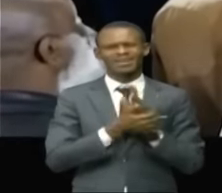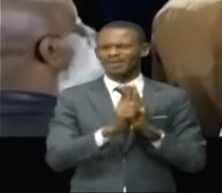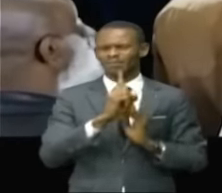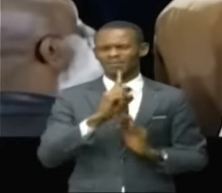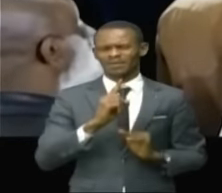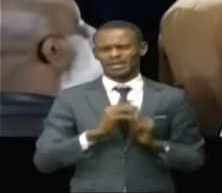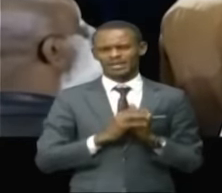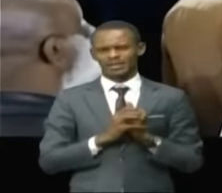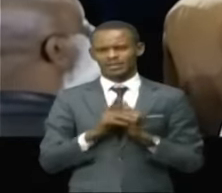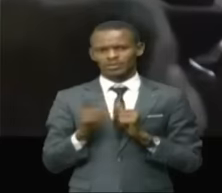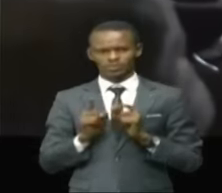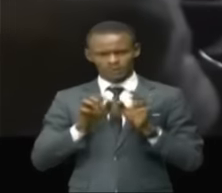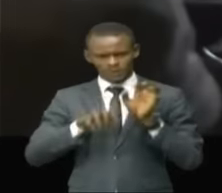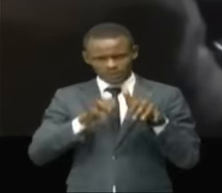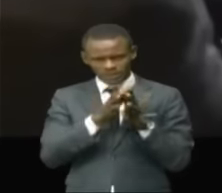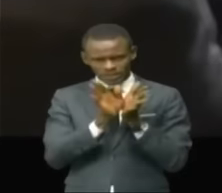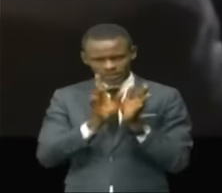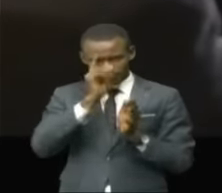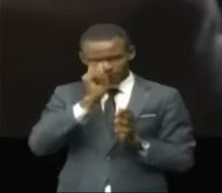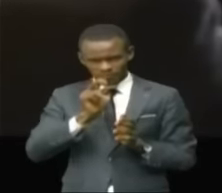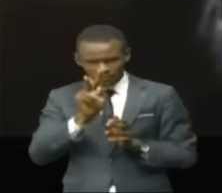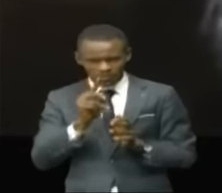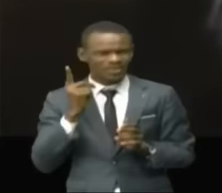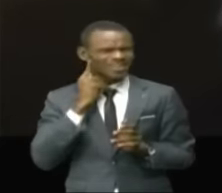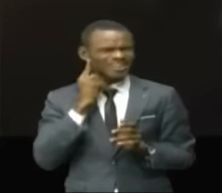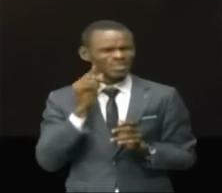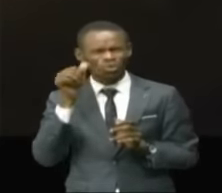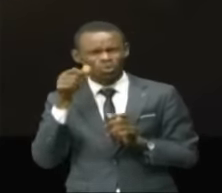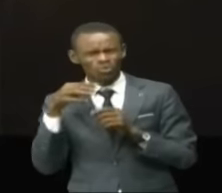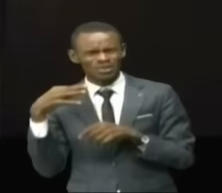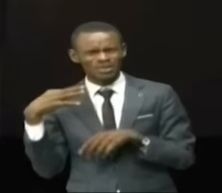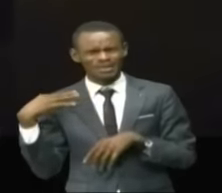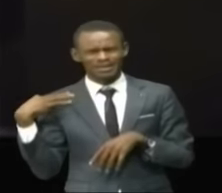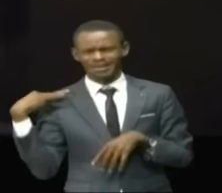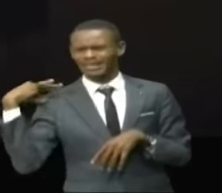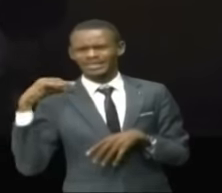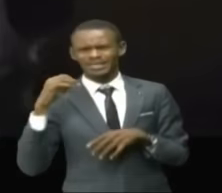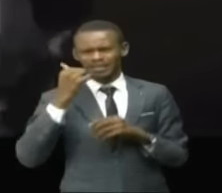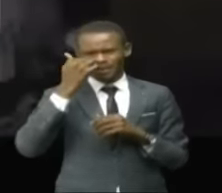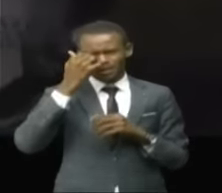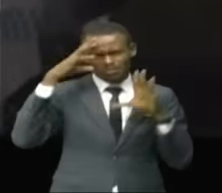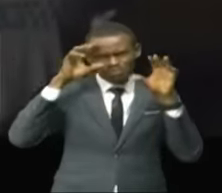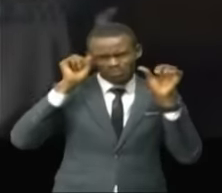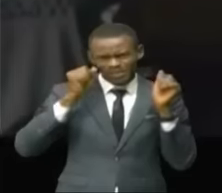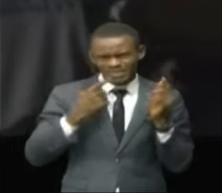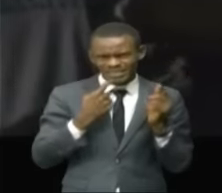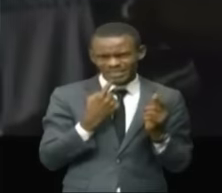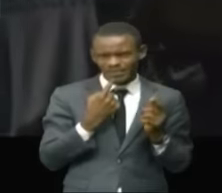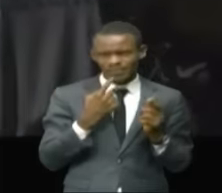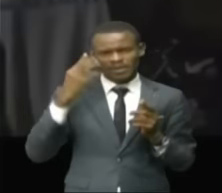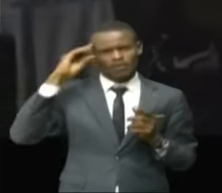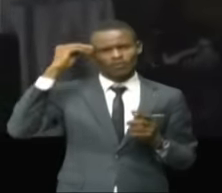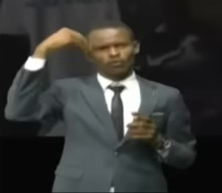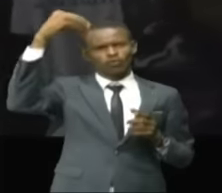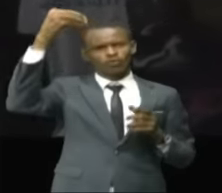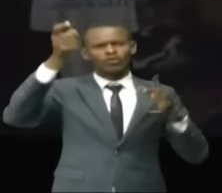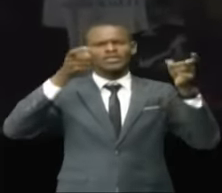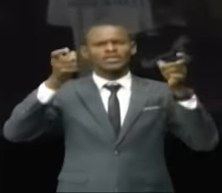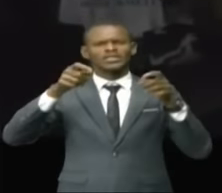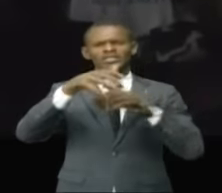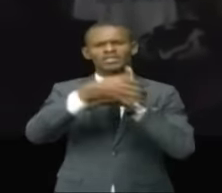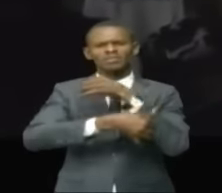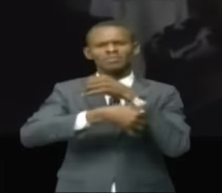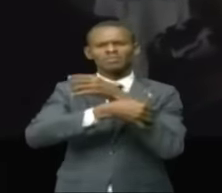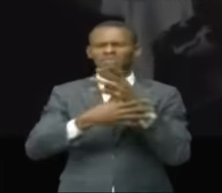s'est dit choqué de suivre un autre candidat président de la République qui compte diriger le pays, incapable de citer le